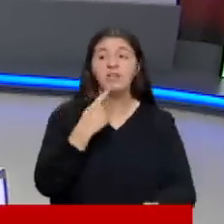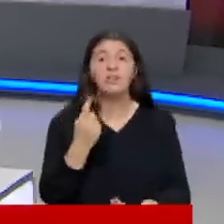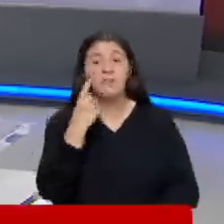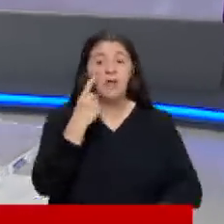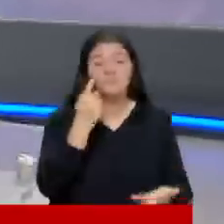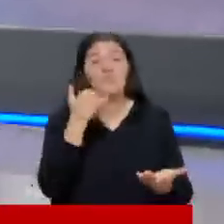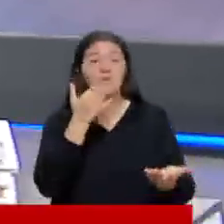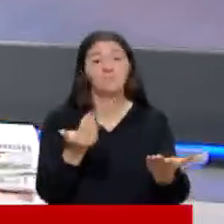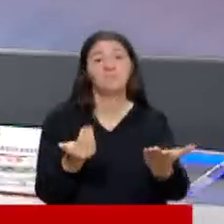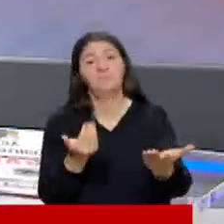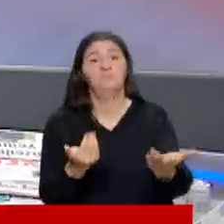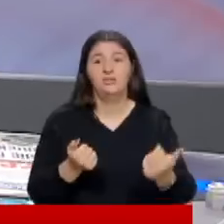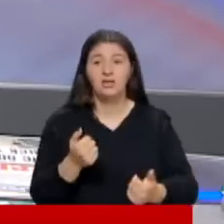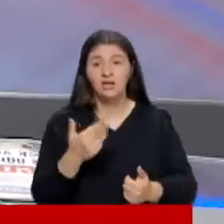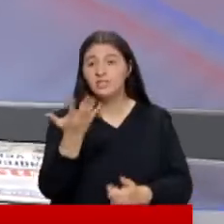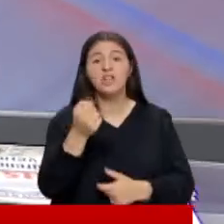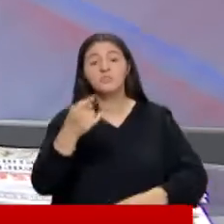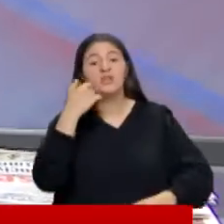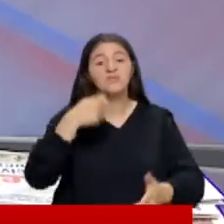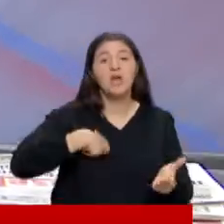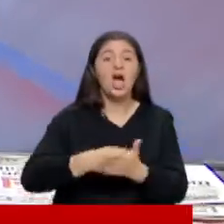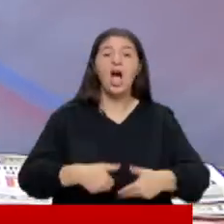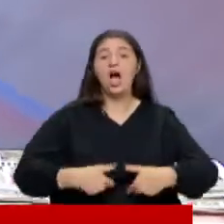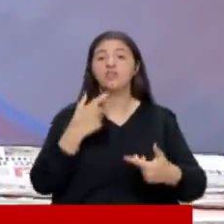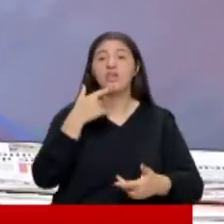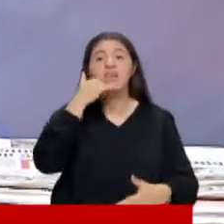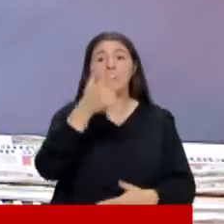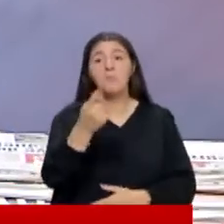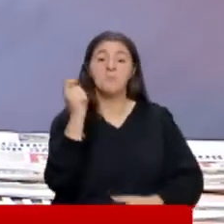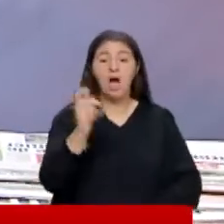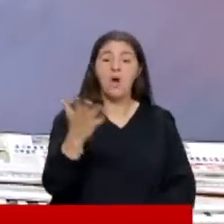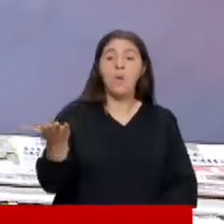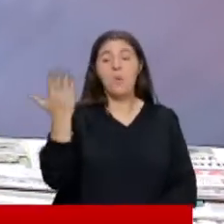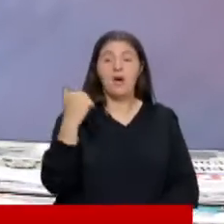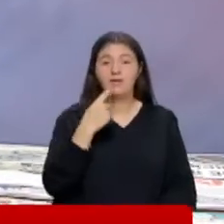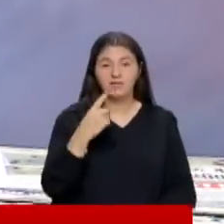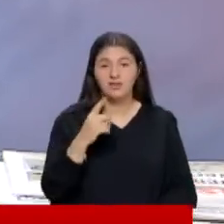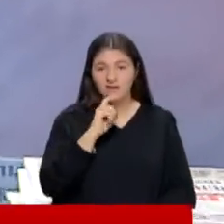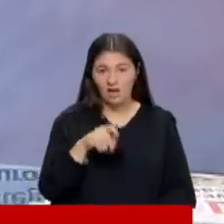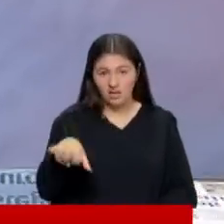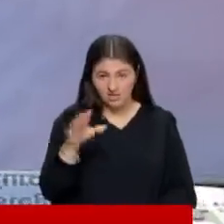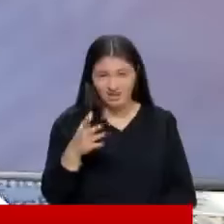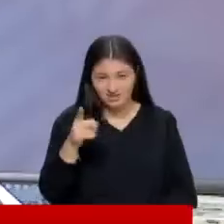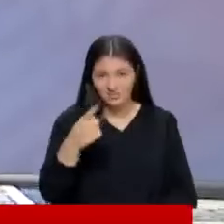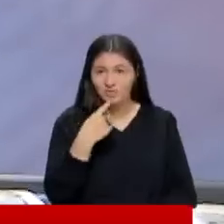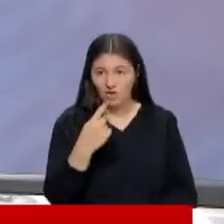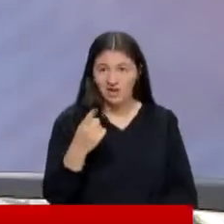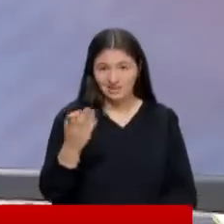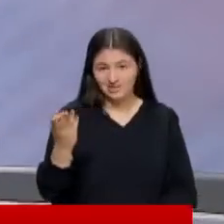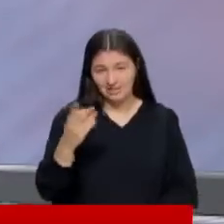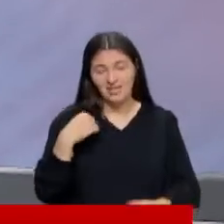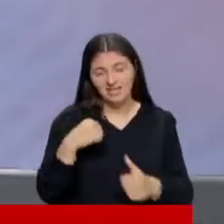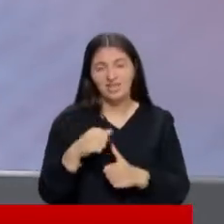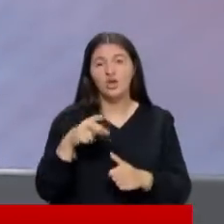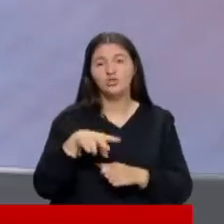da çıkar bakalım o cep telefonunu nasıl aldın bunu açız diyorsunuz cep telefonlarınıza bak diyen dayı Siz bunu söylediğinizde